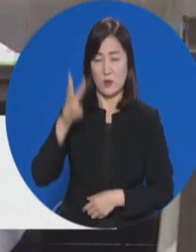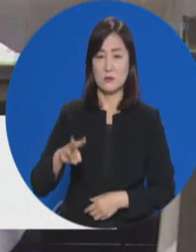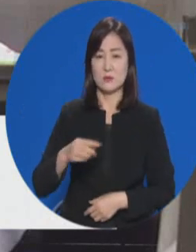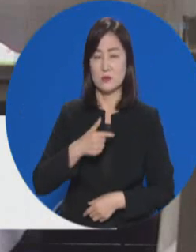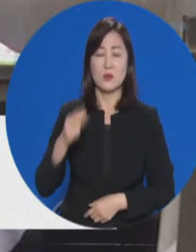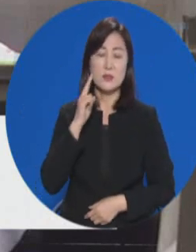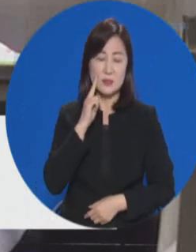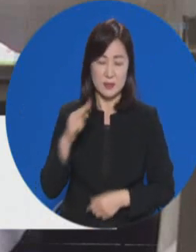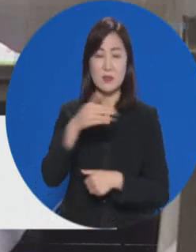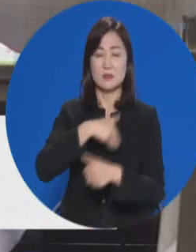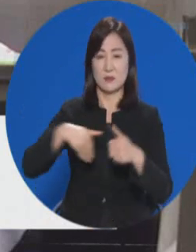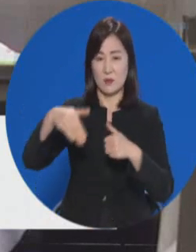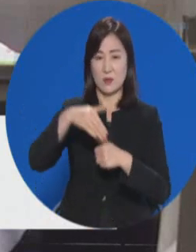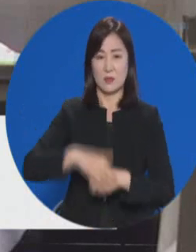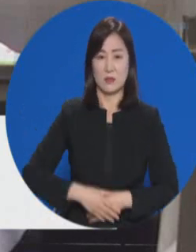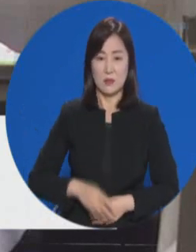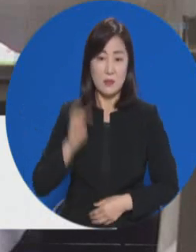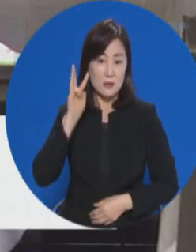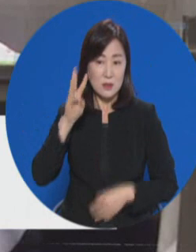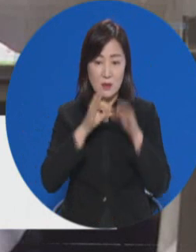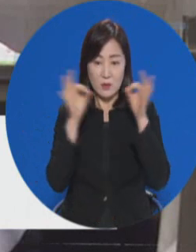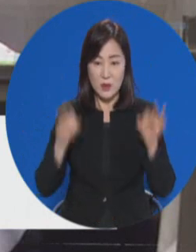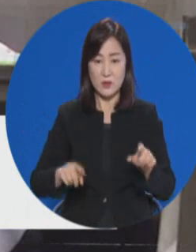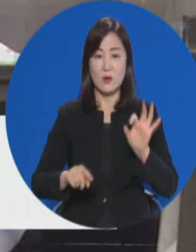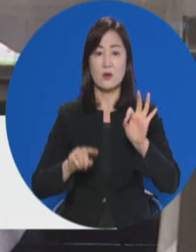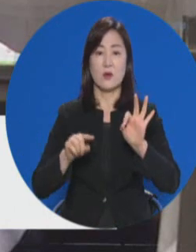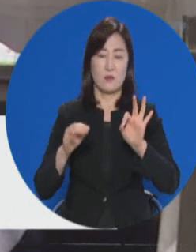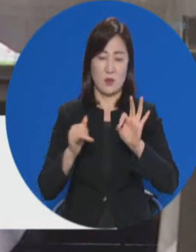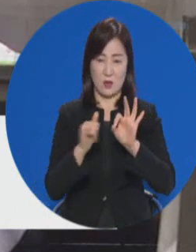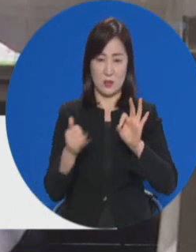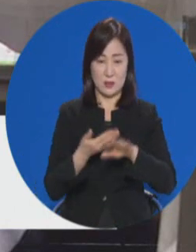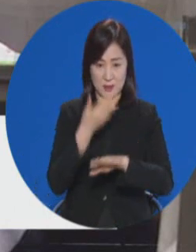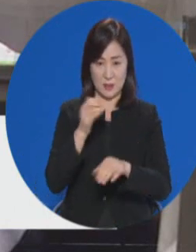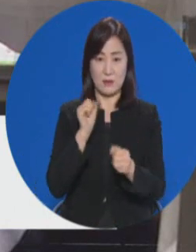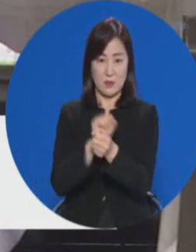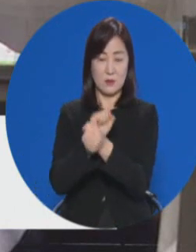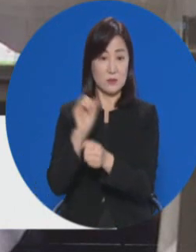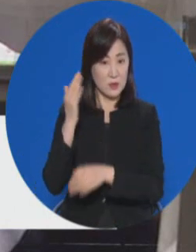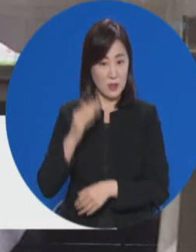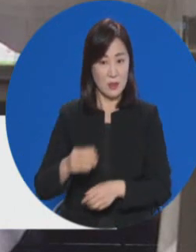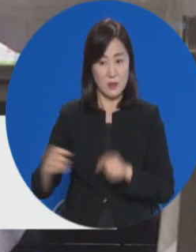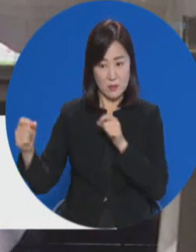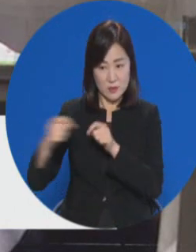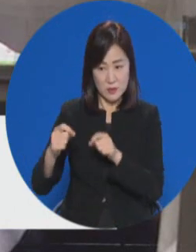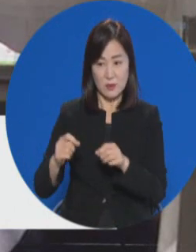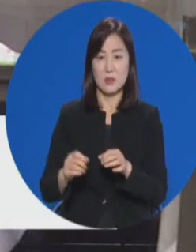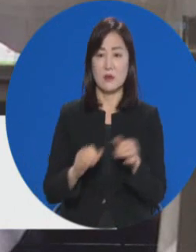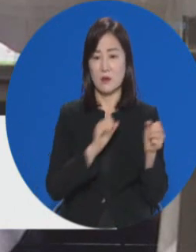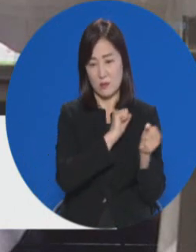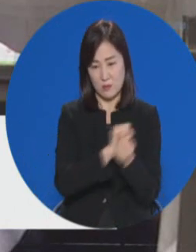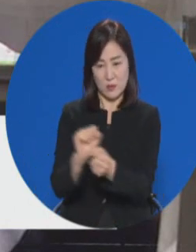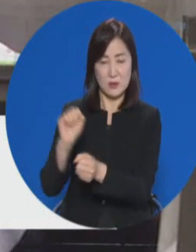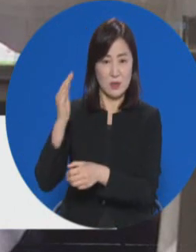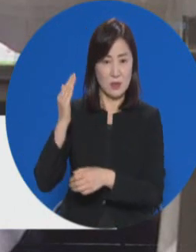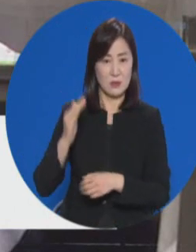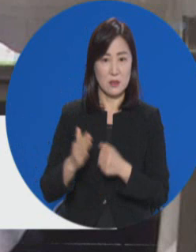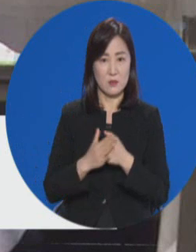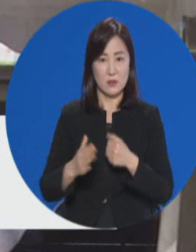더 심각합니다. 사흘 연속 두 자릿수 확진자가 나오는 가운데 옆 지역사회로 연쇄 감염도 확인돼서